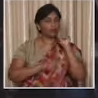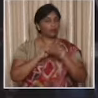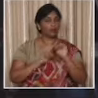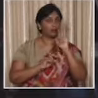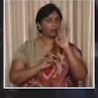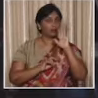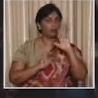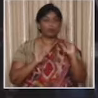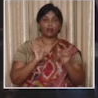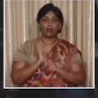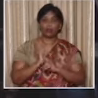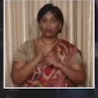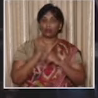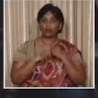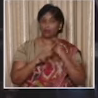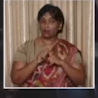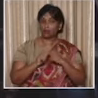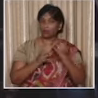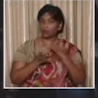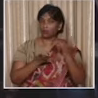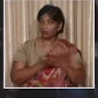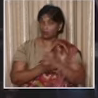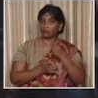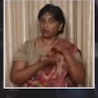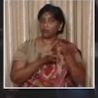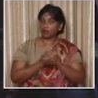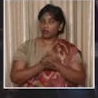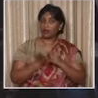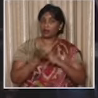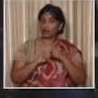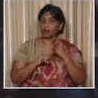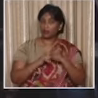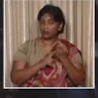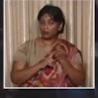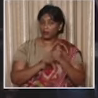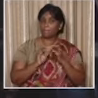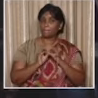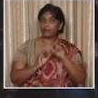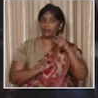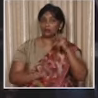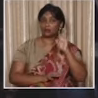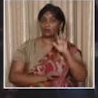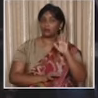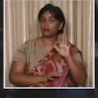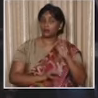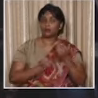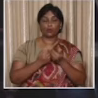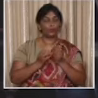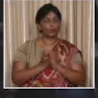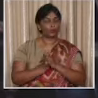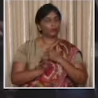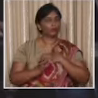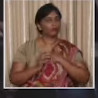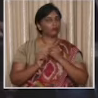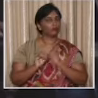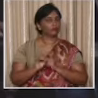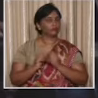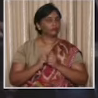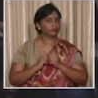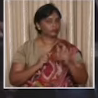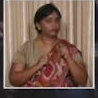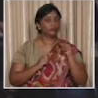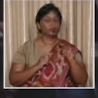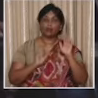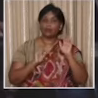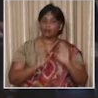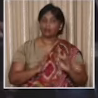65 ලක්ෂයකට බදු ගහලා ඒ අයගෙන් එකතු කරගන්න බදු මුදල බිලියන 859ක් තමන්ගේ පැවැත්ම වෙනුවෙන් පාවිච්චි කරනවා.